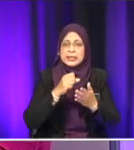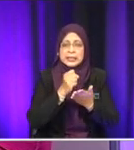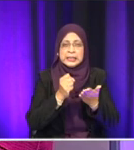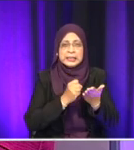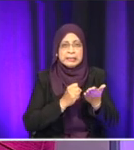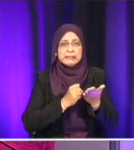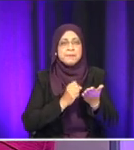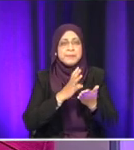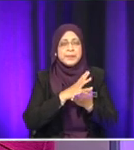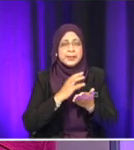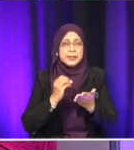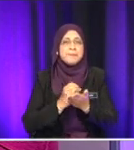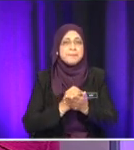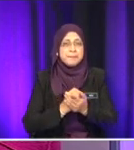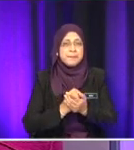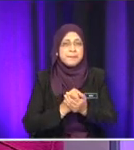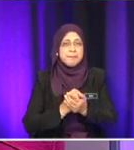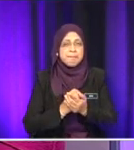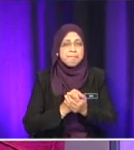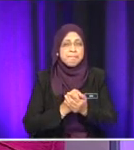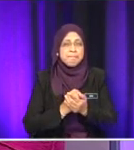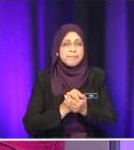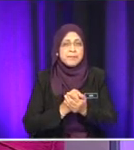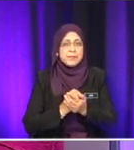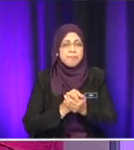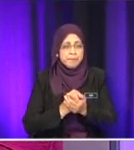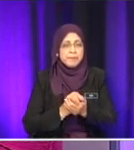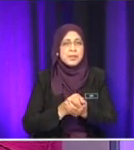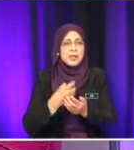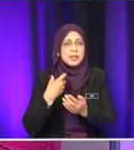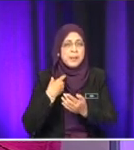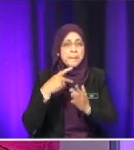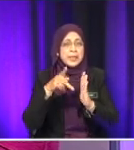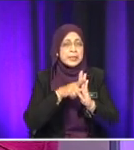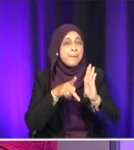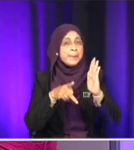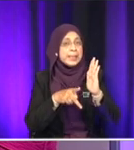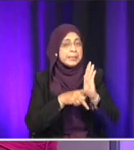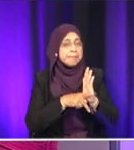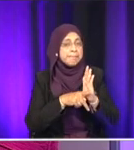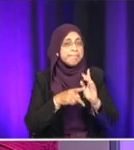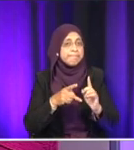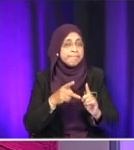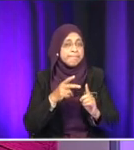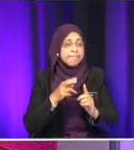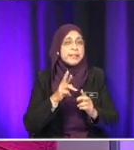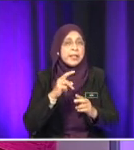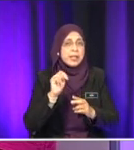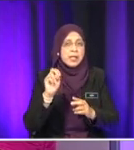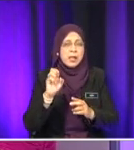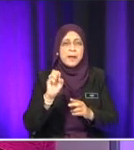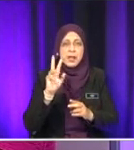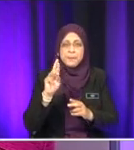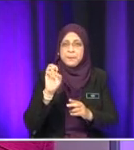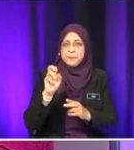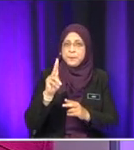kita ada 6 unsur seni dan juga 7 prinsip DKI dan murid-murid bila melihat sesuatu